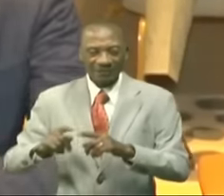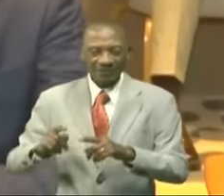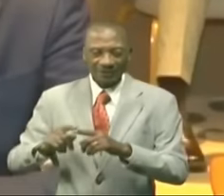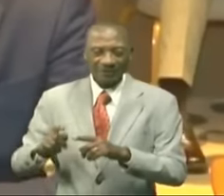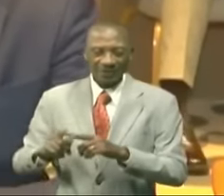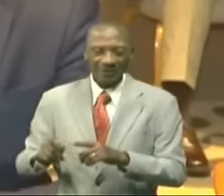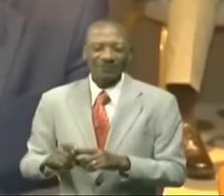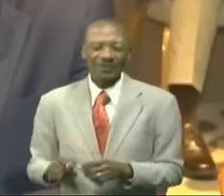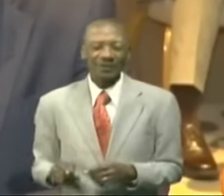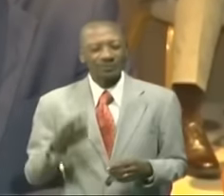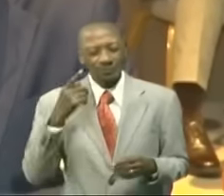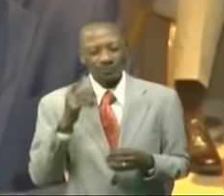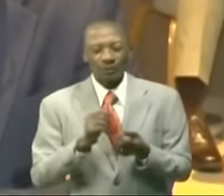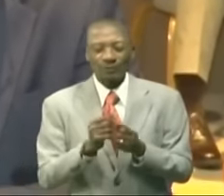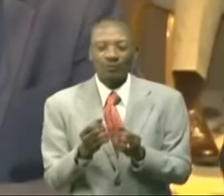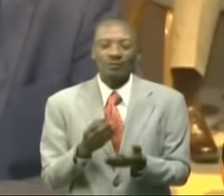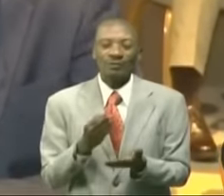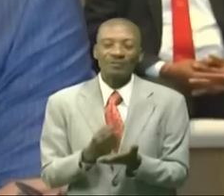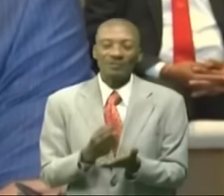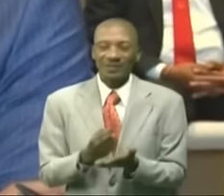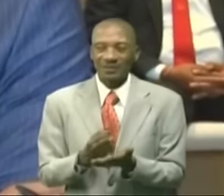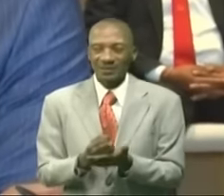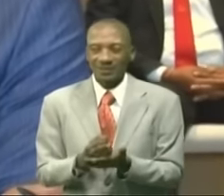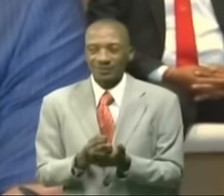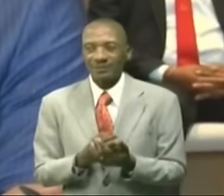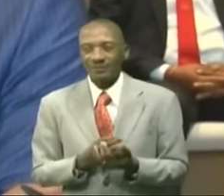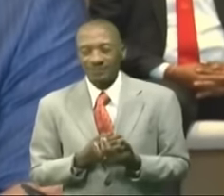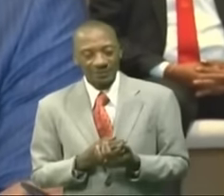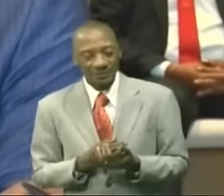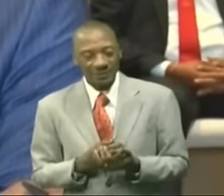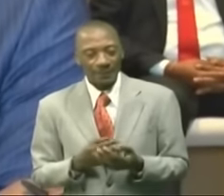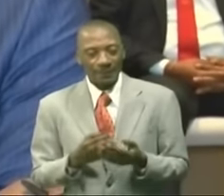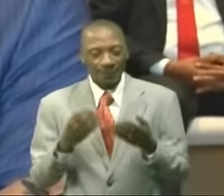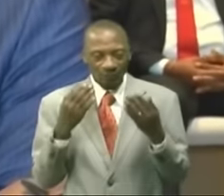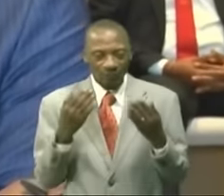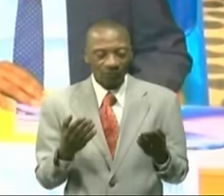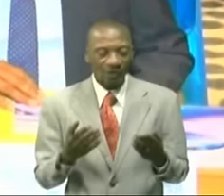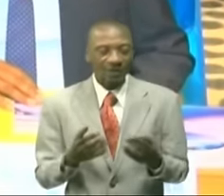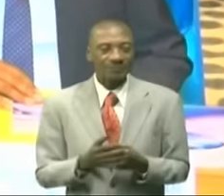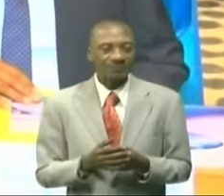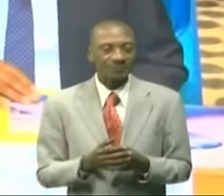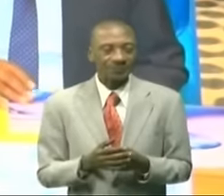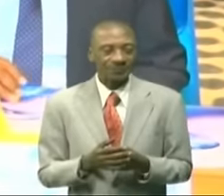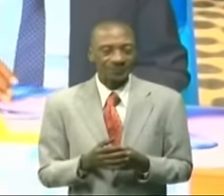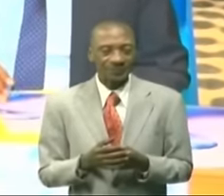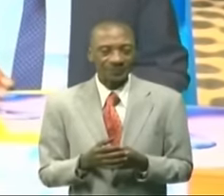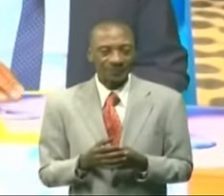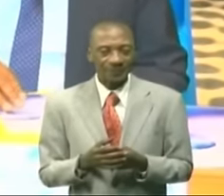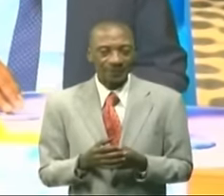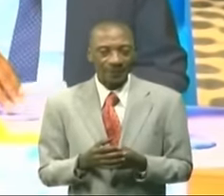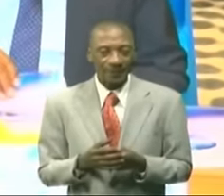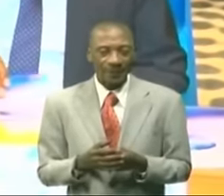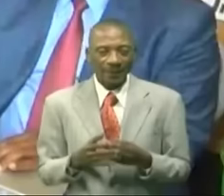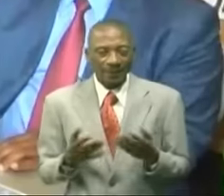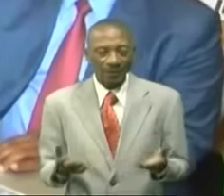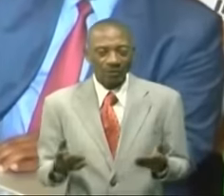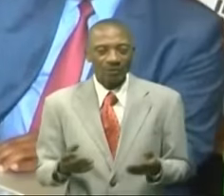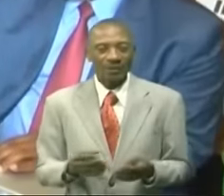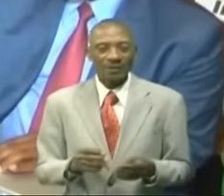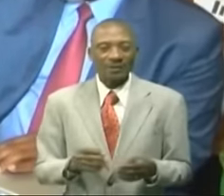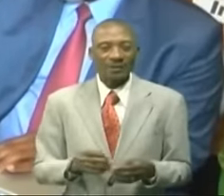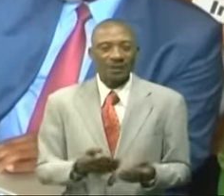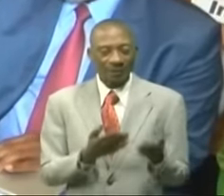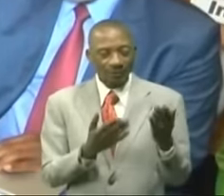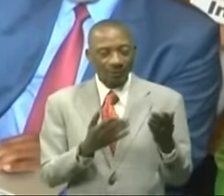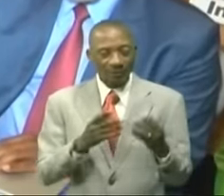financier pour son avancée et son amélioration selon les normes ITIE internationales. une priorité majeure